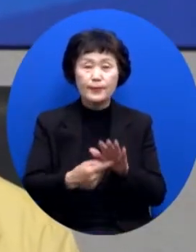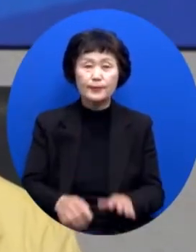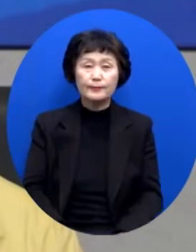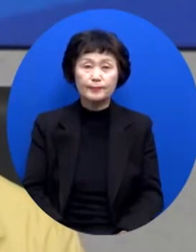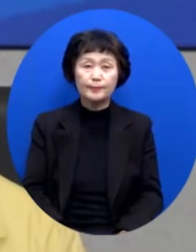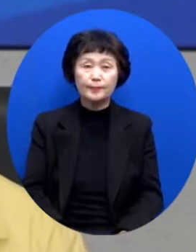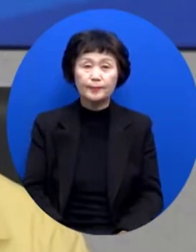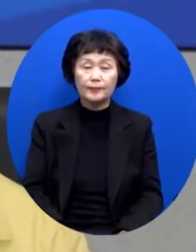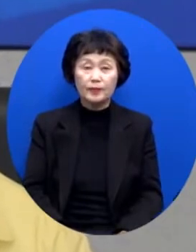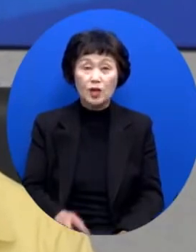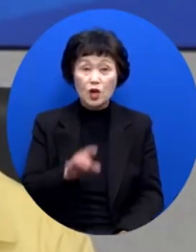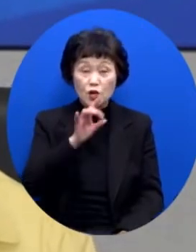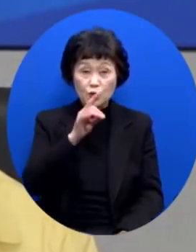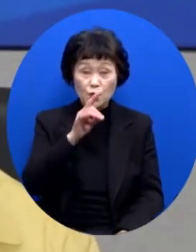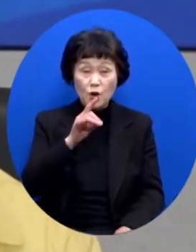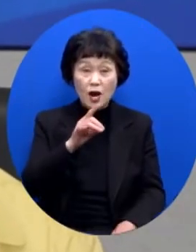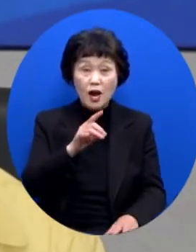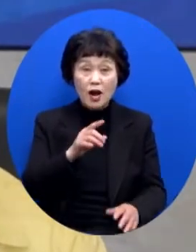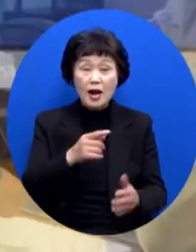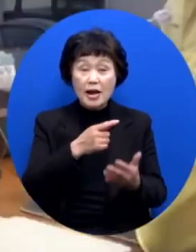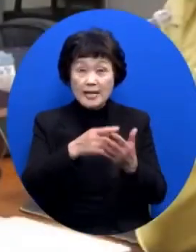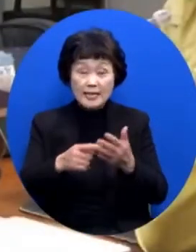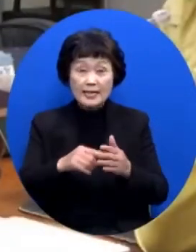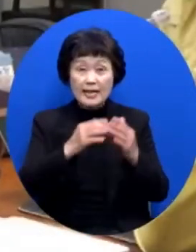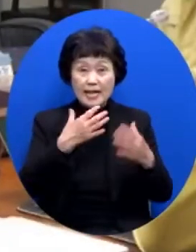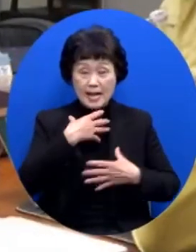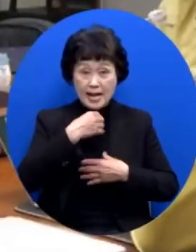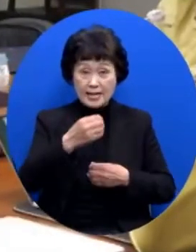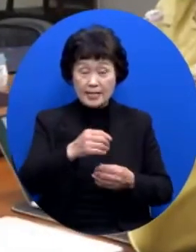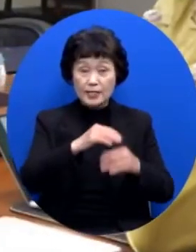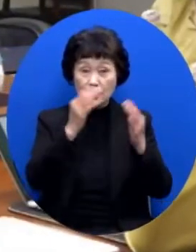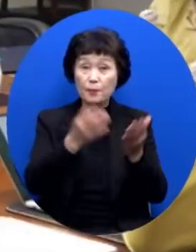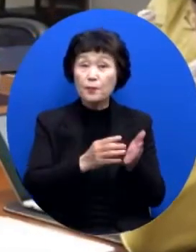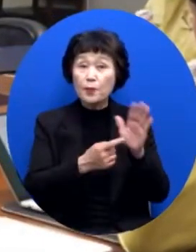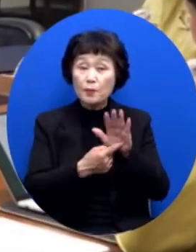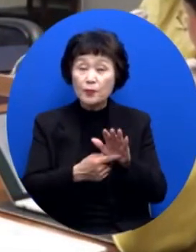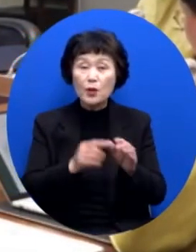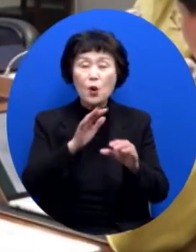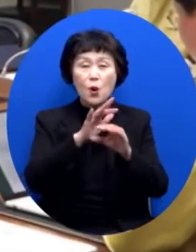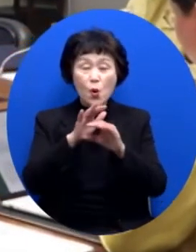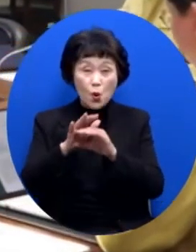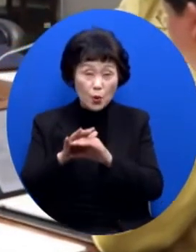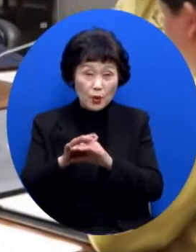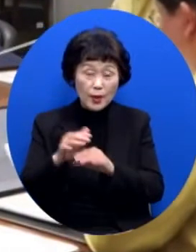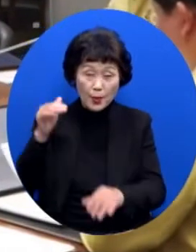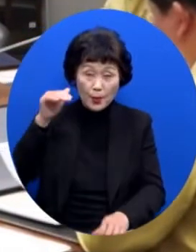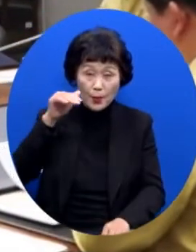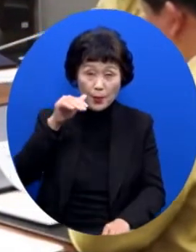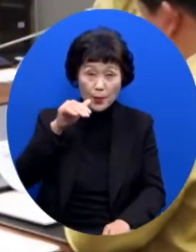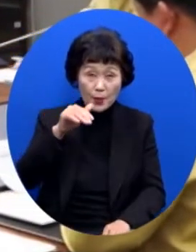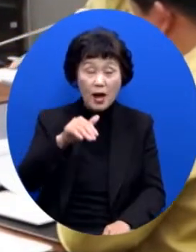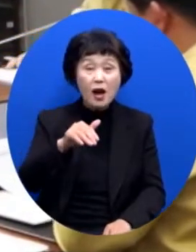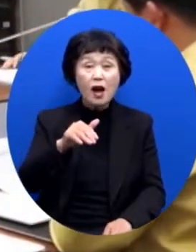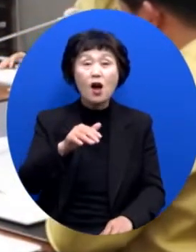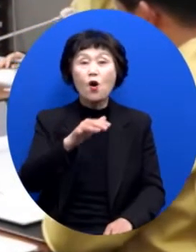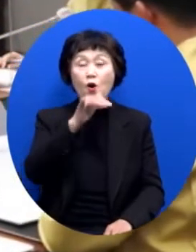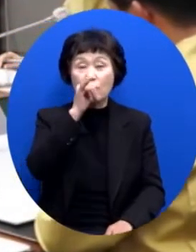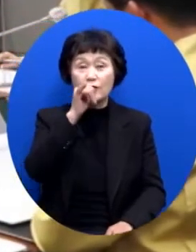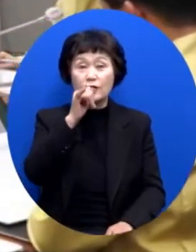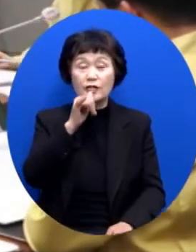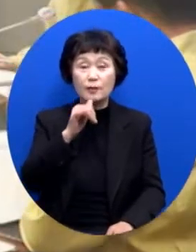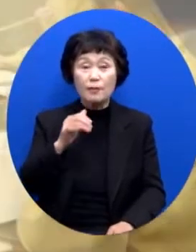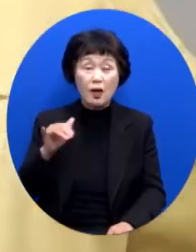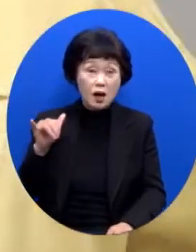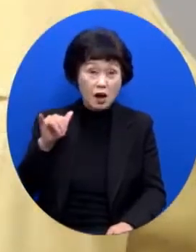중앙재난안전대책본부는 코로나19 확진자 규모가 3주째 감소 추세를 보이고 있다며 국제선 단계적 일상 회복 방안을